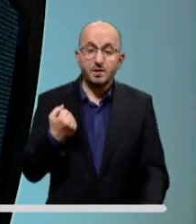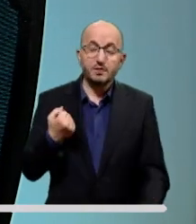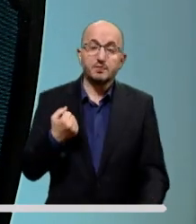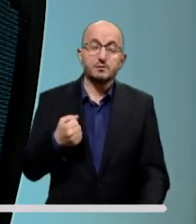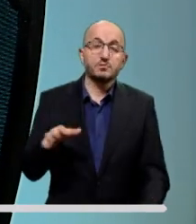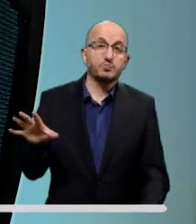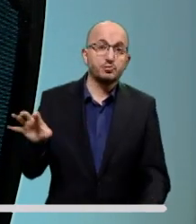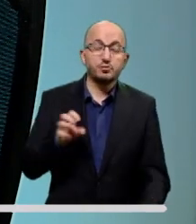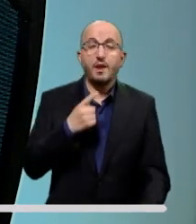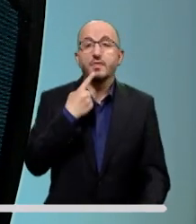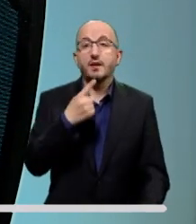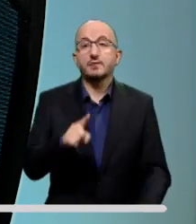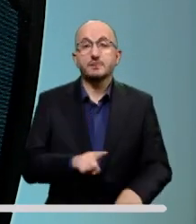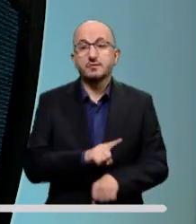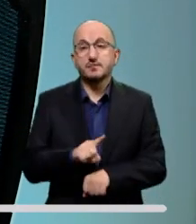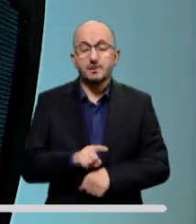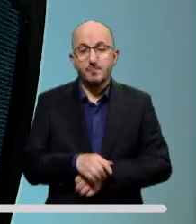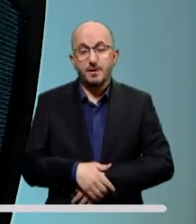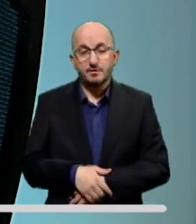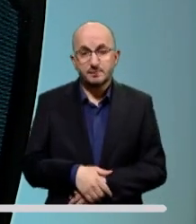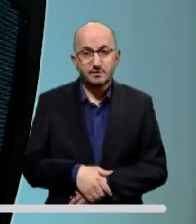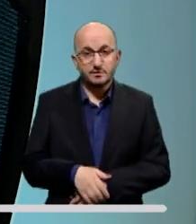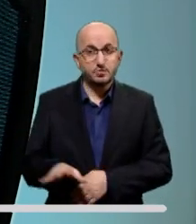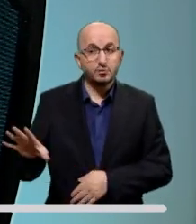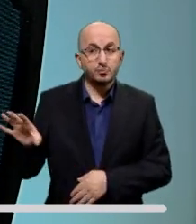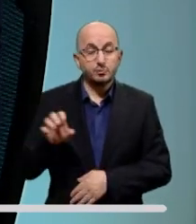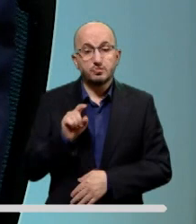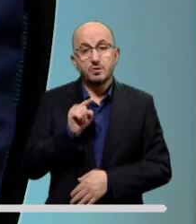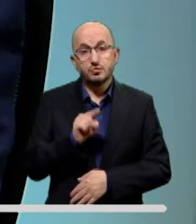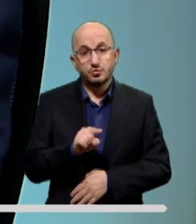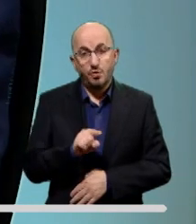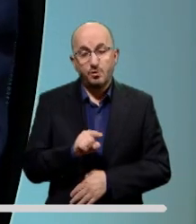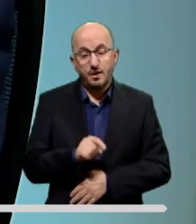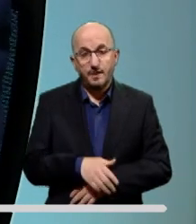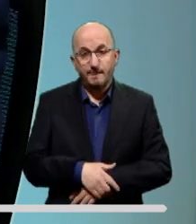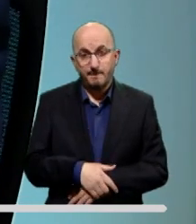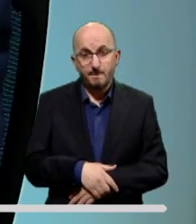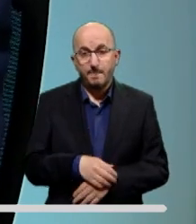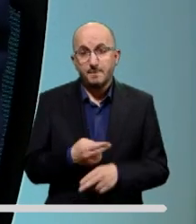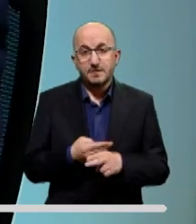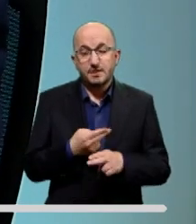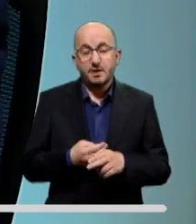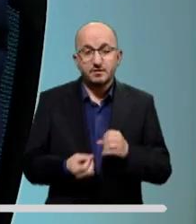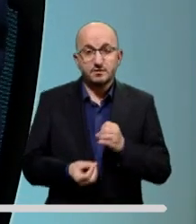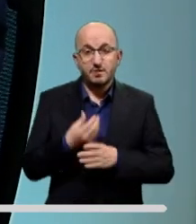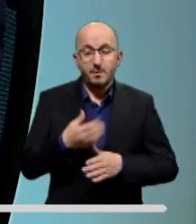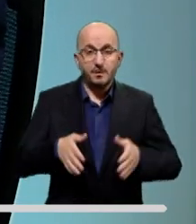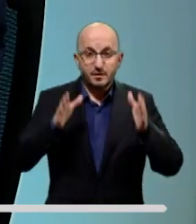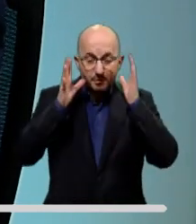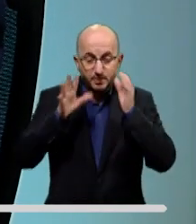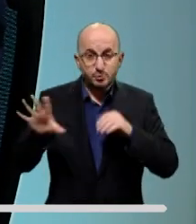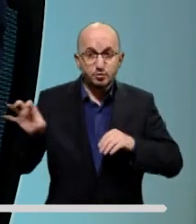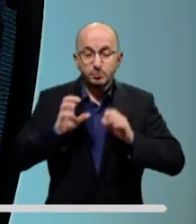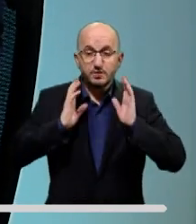sünnet dediğiniz takdirde Bu sünnet Şöyle mesela sabah namazının sünnetini